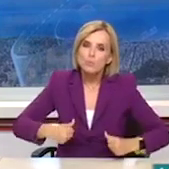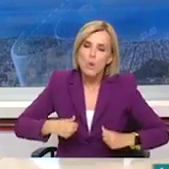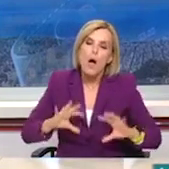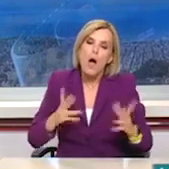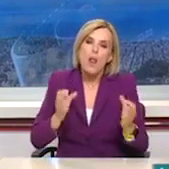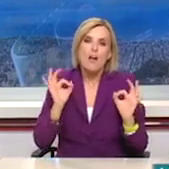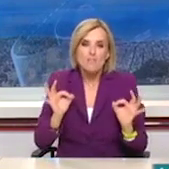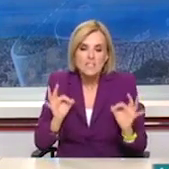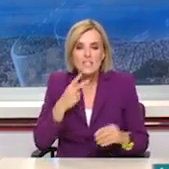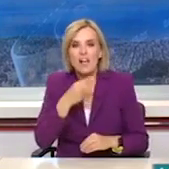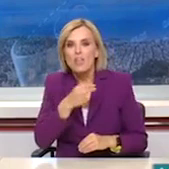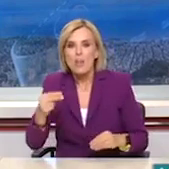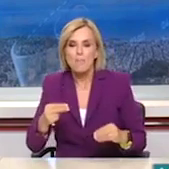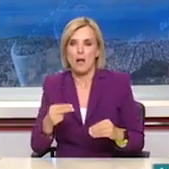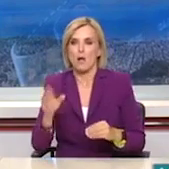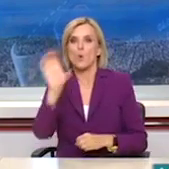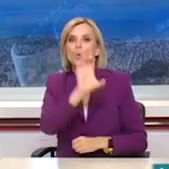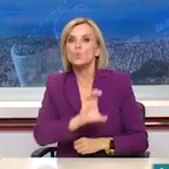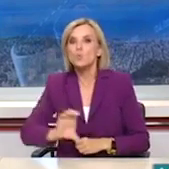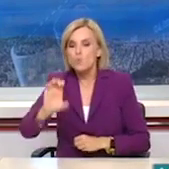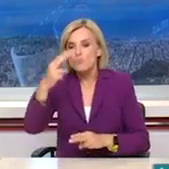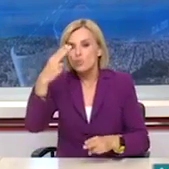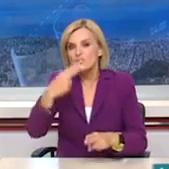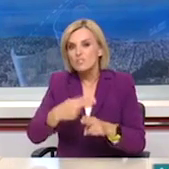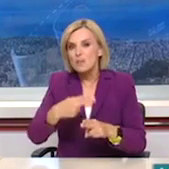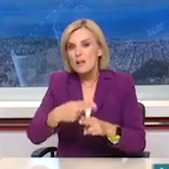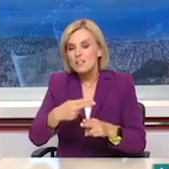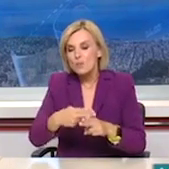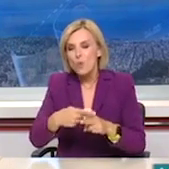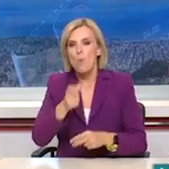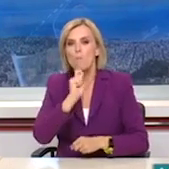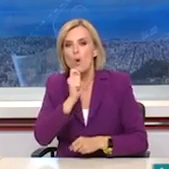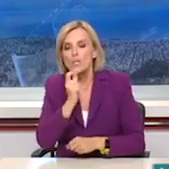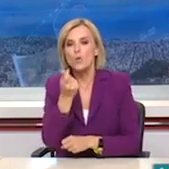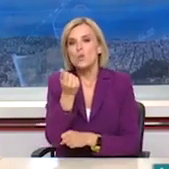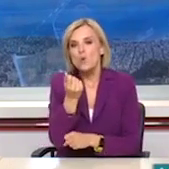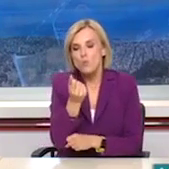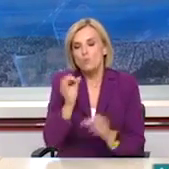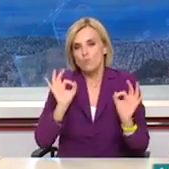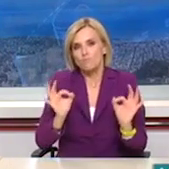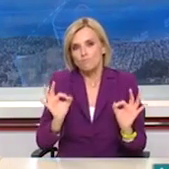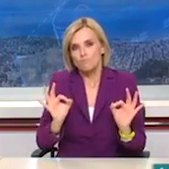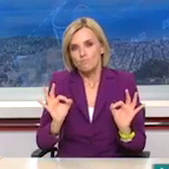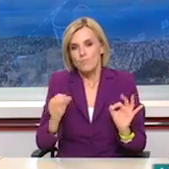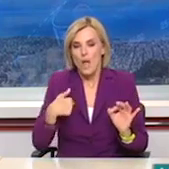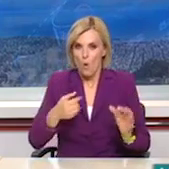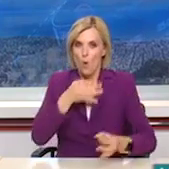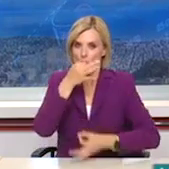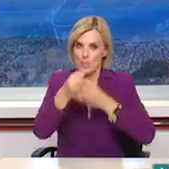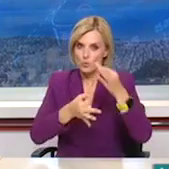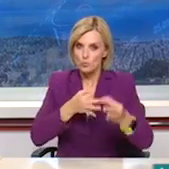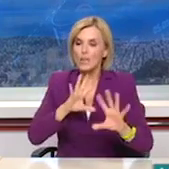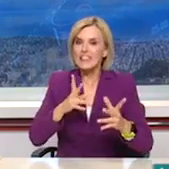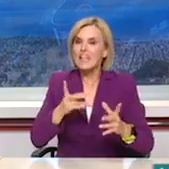οικονομικό, πολιτικό, κοινωνικό χαρακτήρα ή προέρχεται από τα επιστημονικά δεδομένα, εγώ θα σας πω την απόφαση του